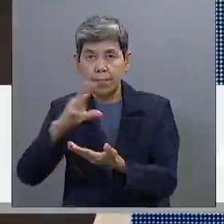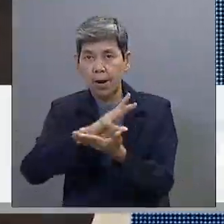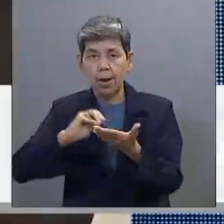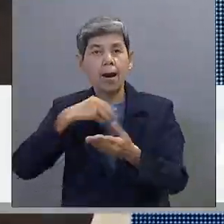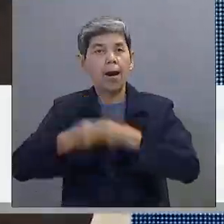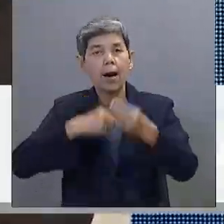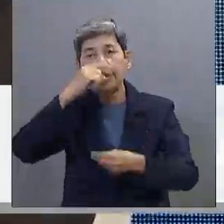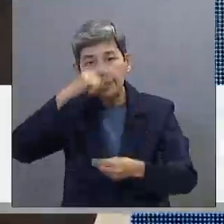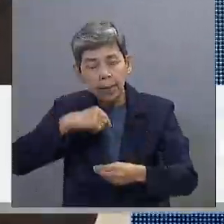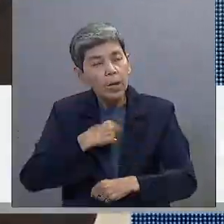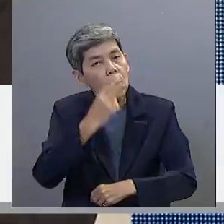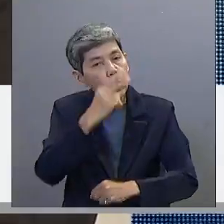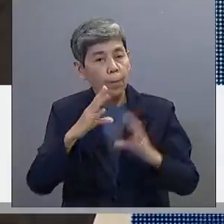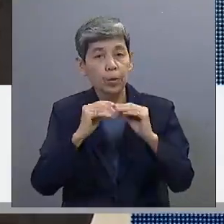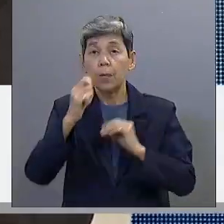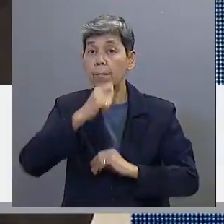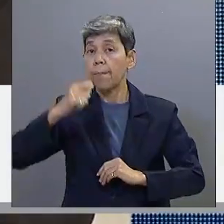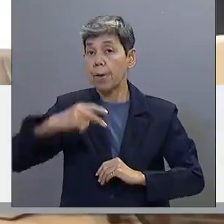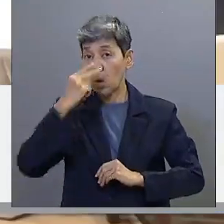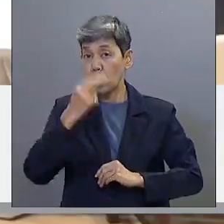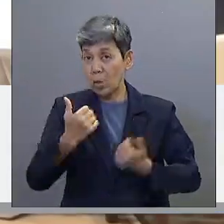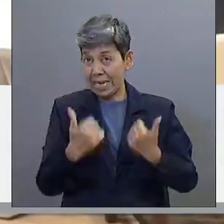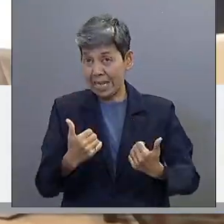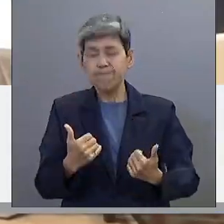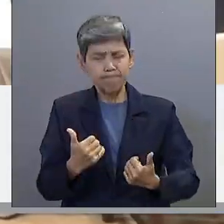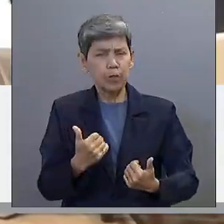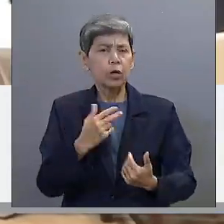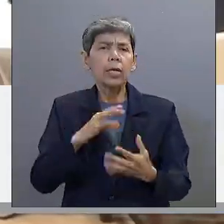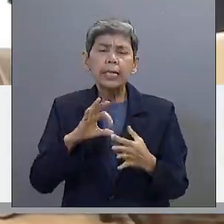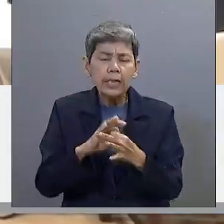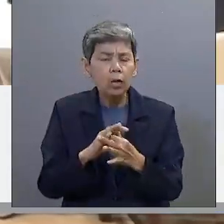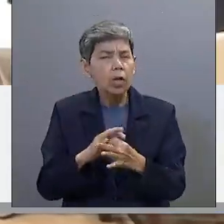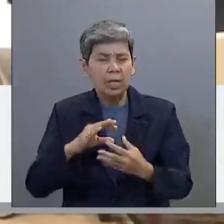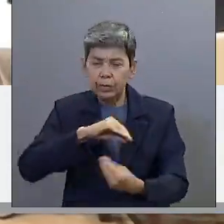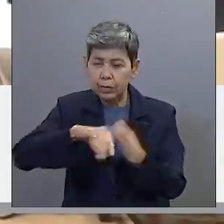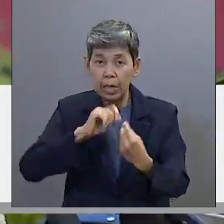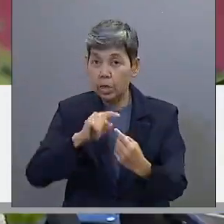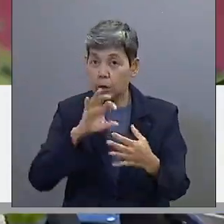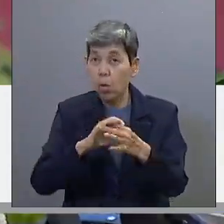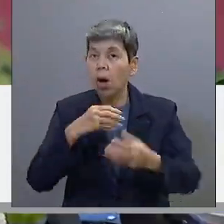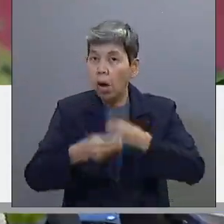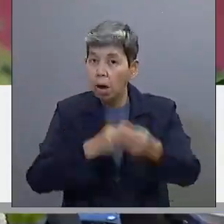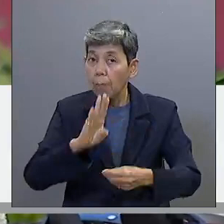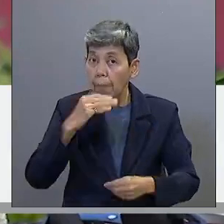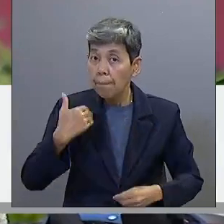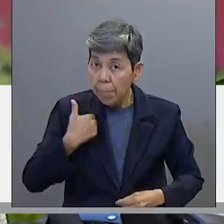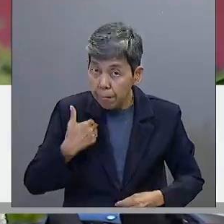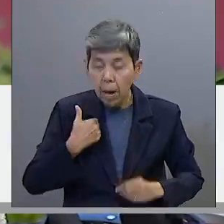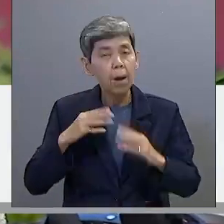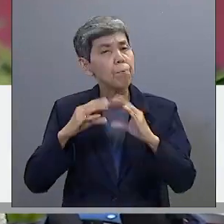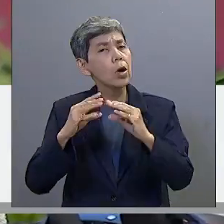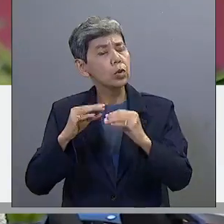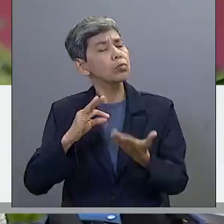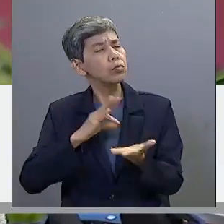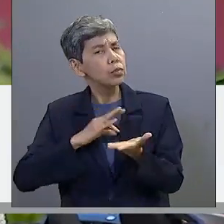อการค้าไทยประเมินว่าการประชุมเอเปกครั้งนี้นะคะได้กระตุ้นการขับเคลื่อนเศรษฐกิจในส่วนของธุรกิจไมซ์หรือว่าการจัดประชุมใหญ่